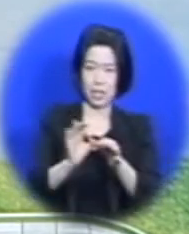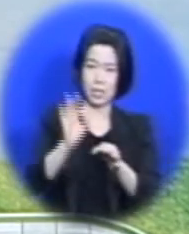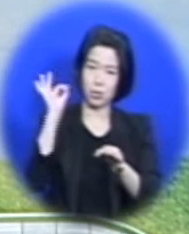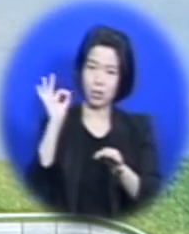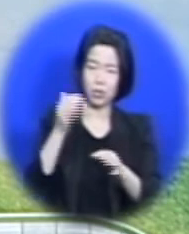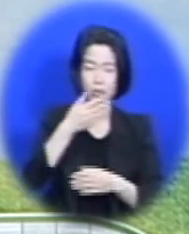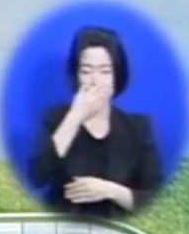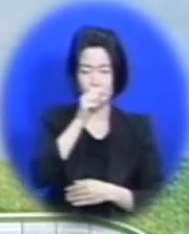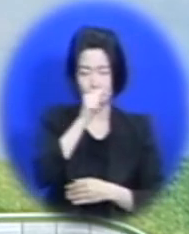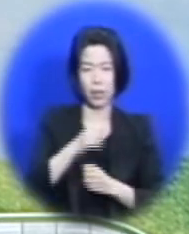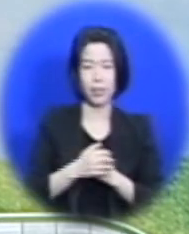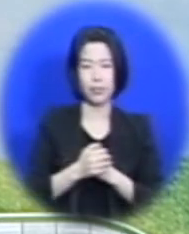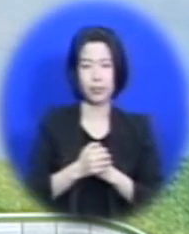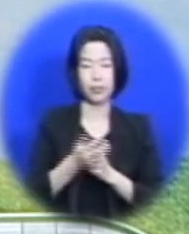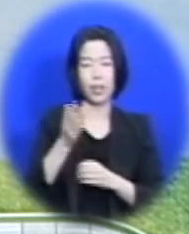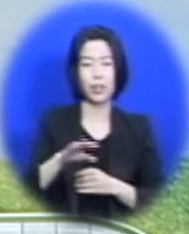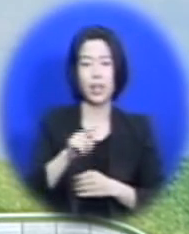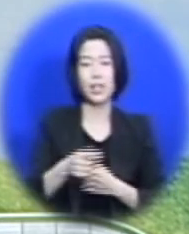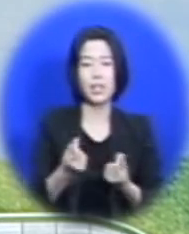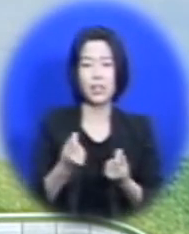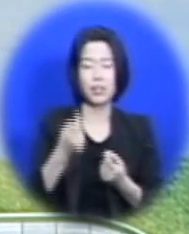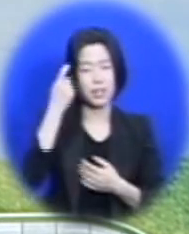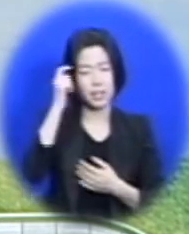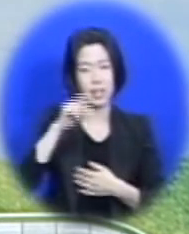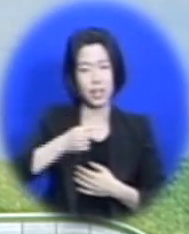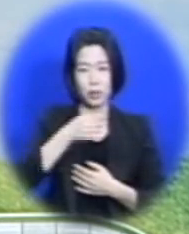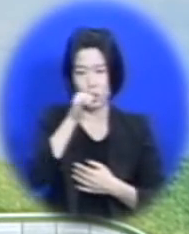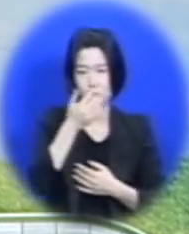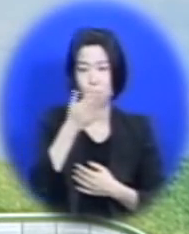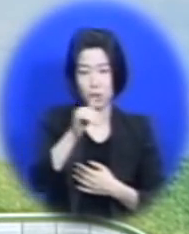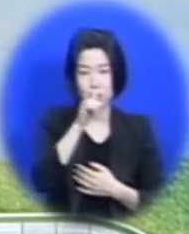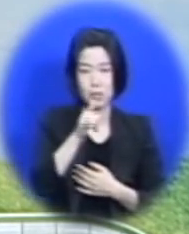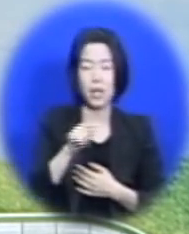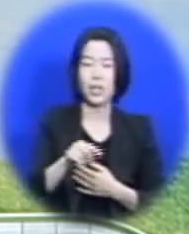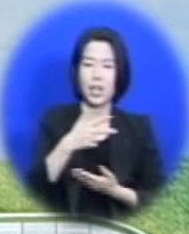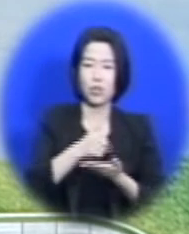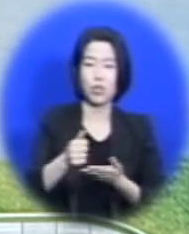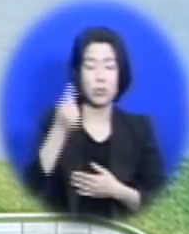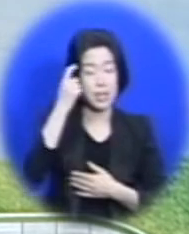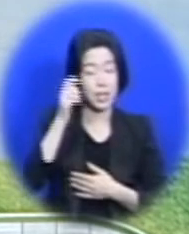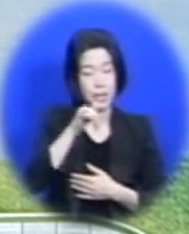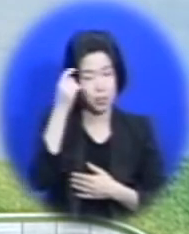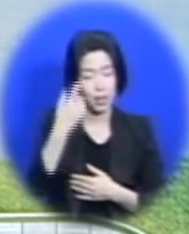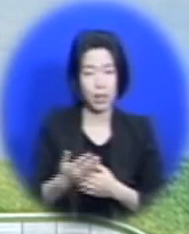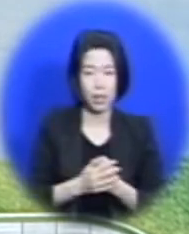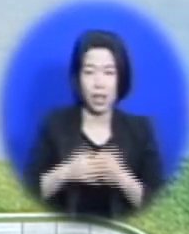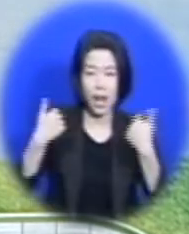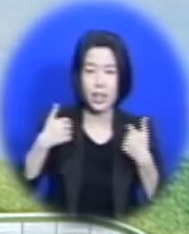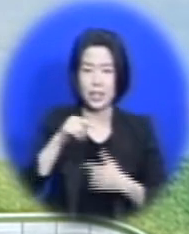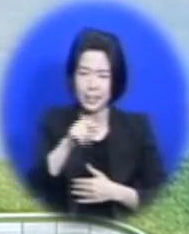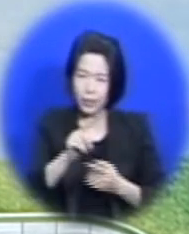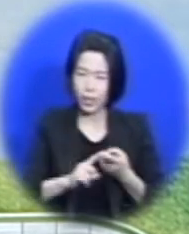돌아갔으면 좋겠는데. 그런데 이런 생각도 있을 수 있지만 이것이 주님의 생각일까? 항상 우리는 그